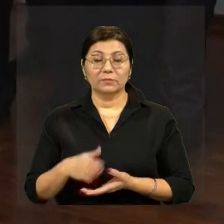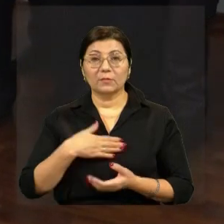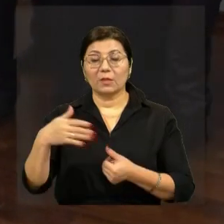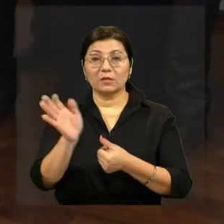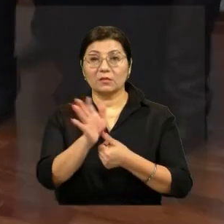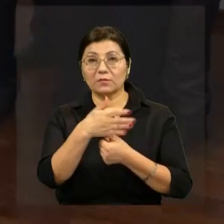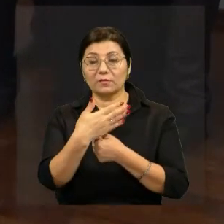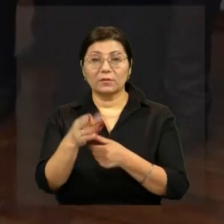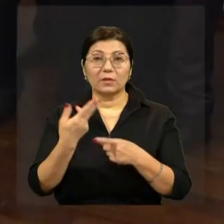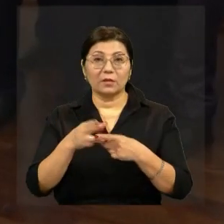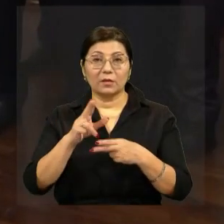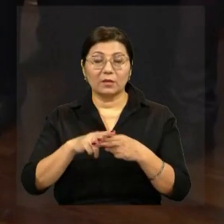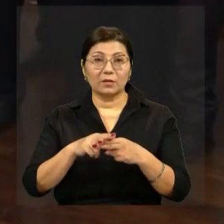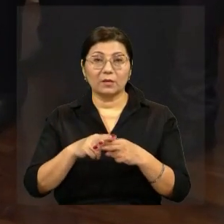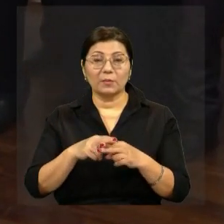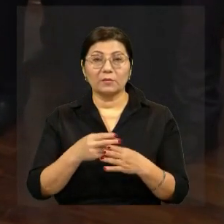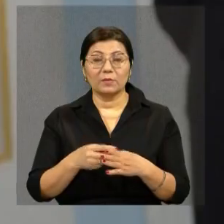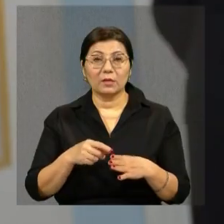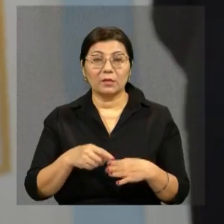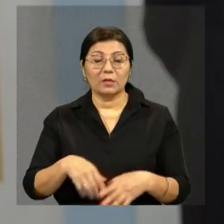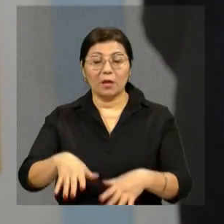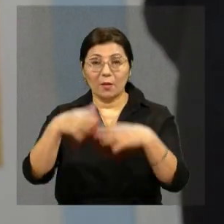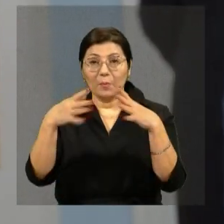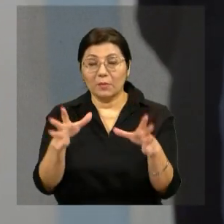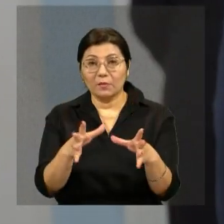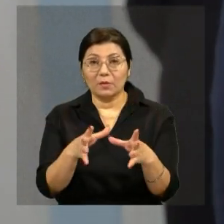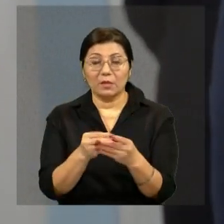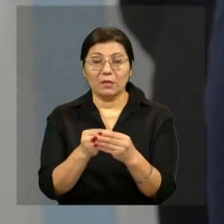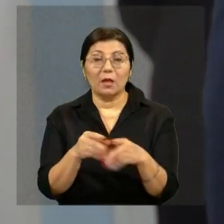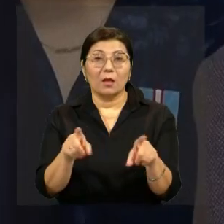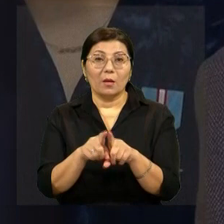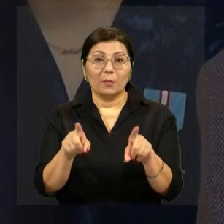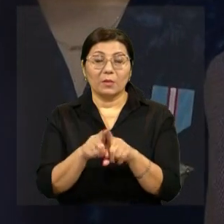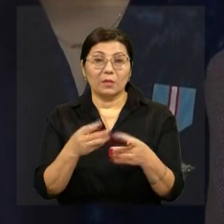как глубокий, всеобъемлющий тенгри, обеспечивающий нашу